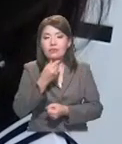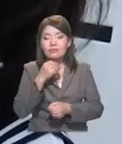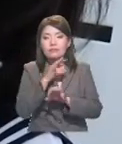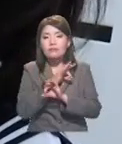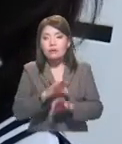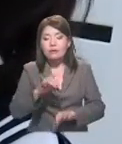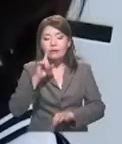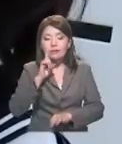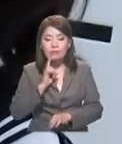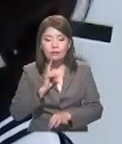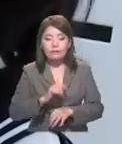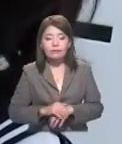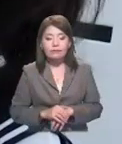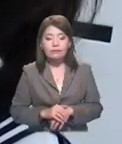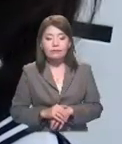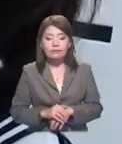комфортная.